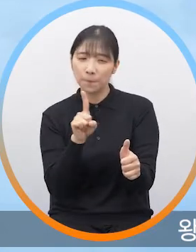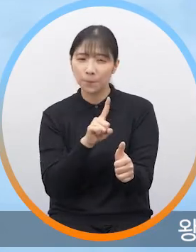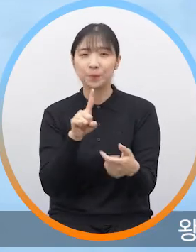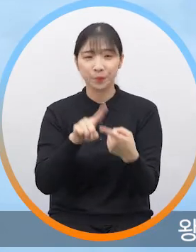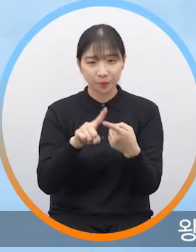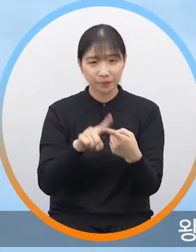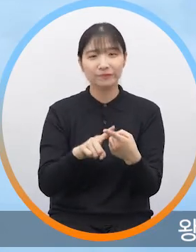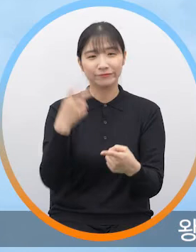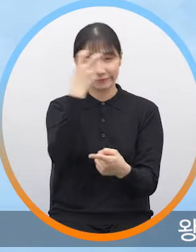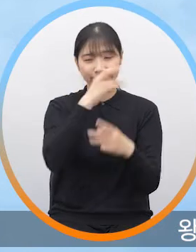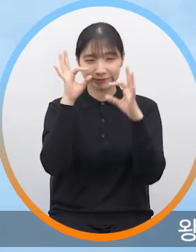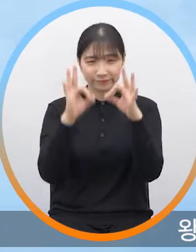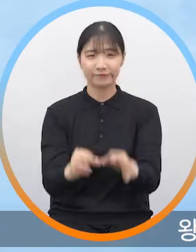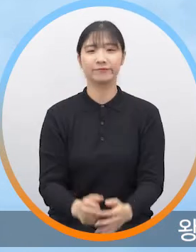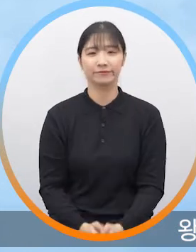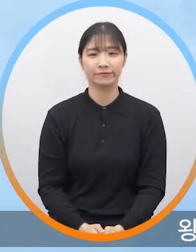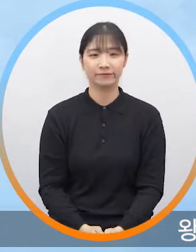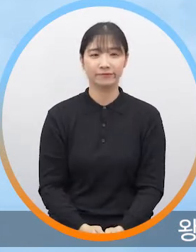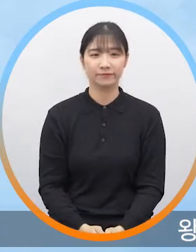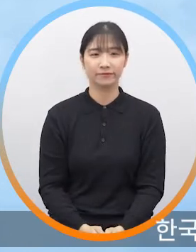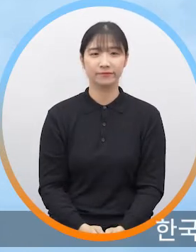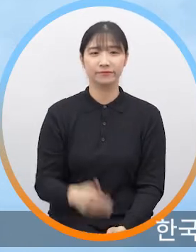있는가부터 한번 알아보도록 하겠습니다.